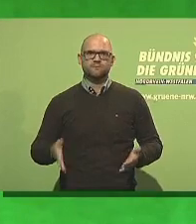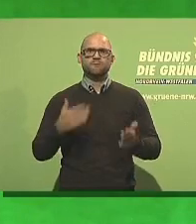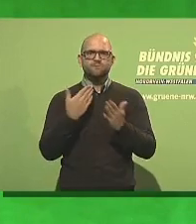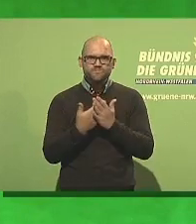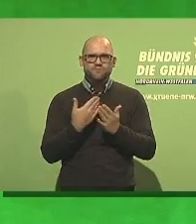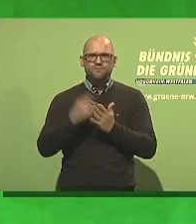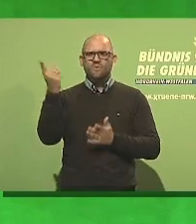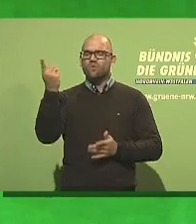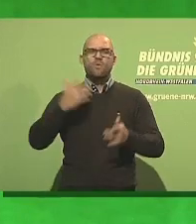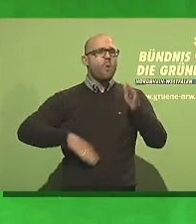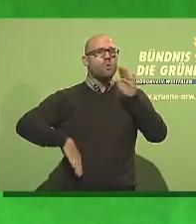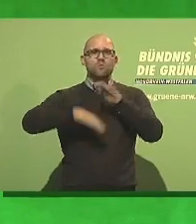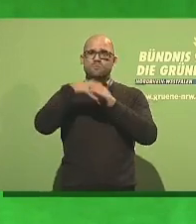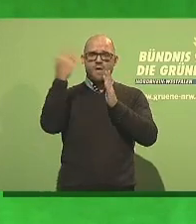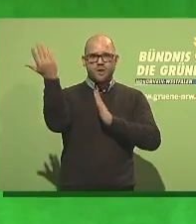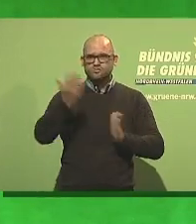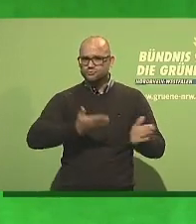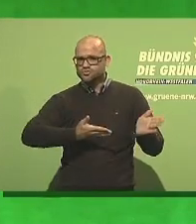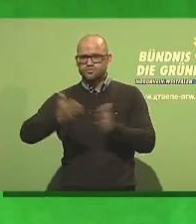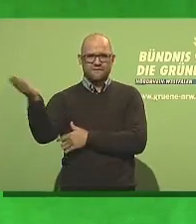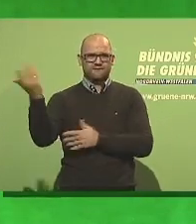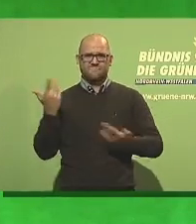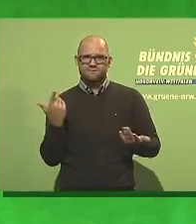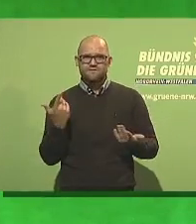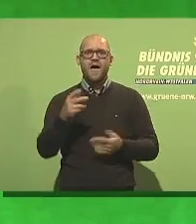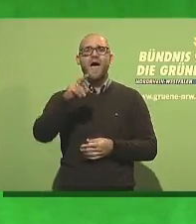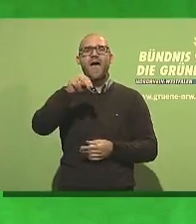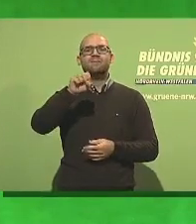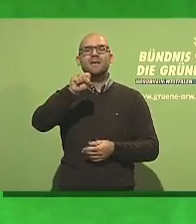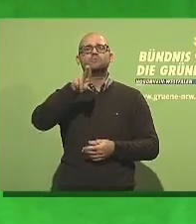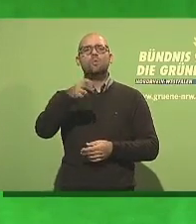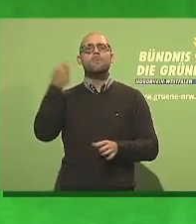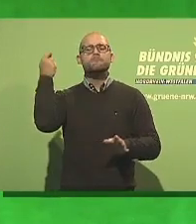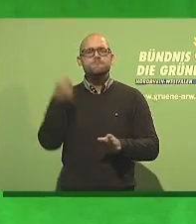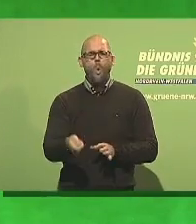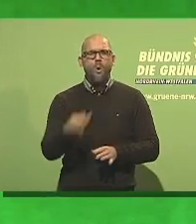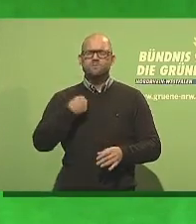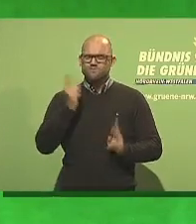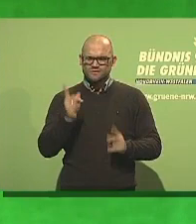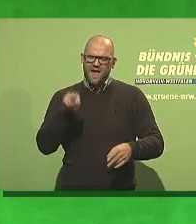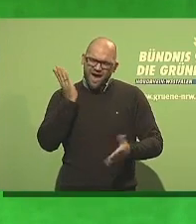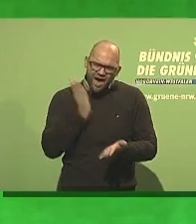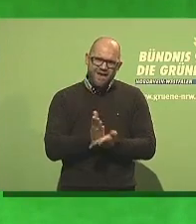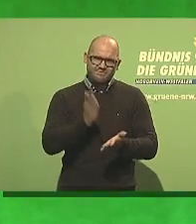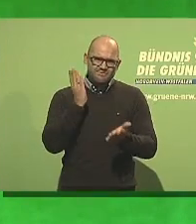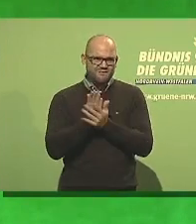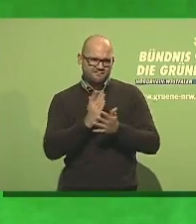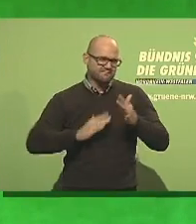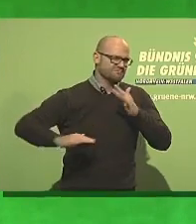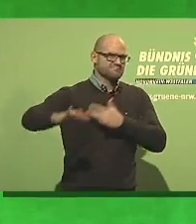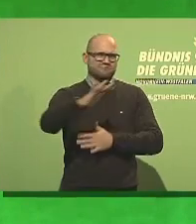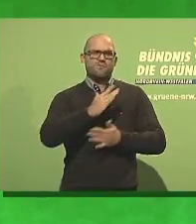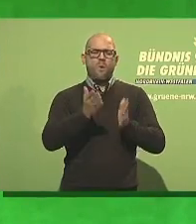dem Totalversagen bei den NSU-Morden endlich gründlich aufräumt.